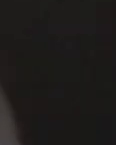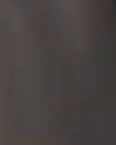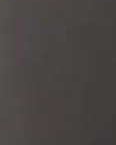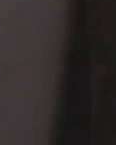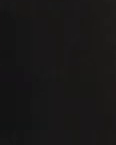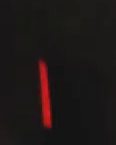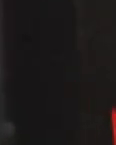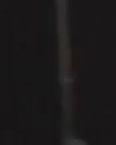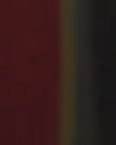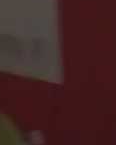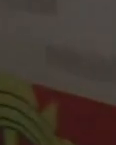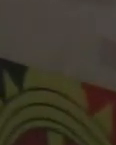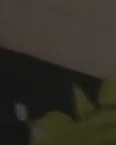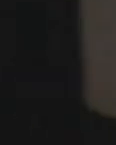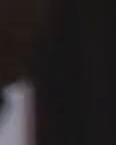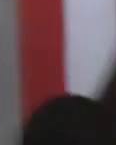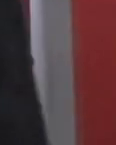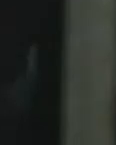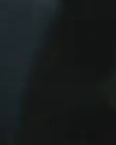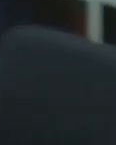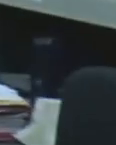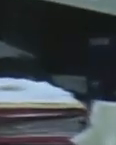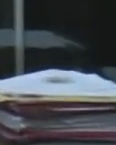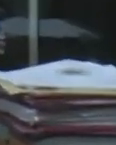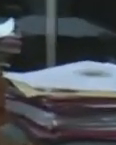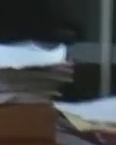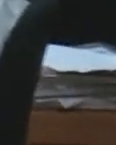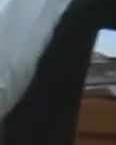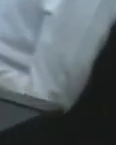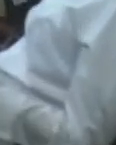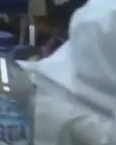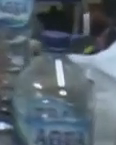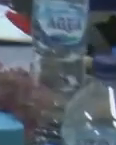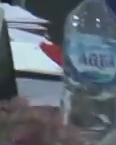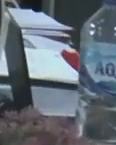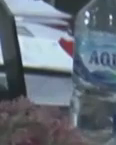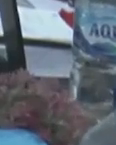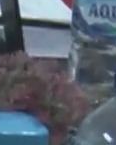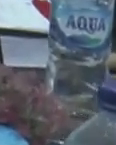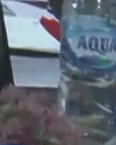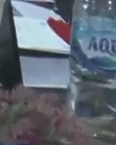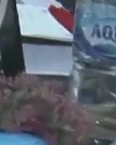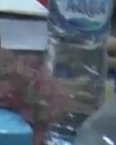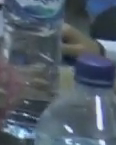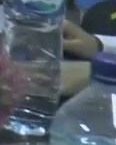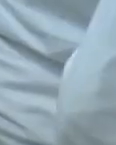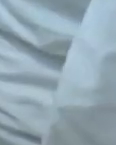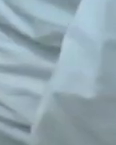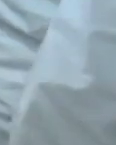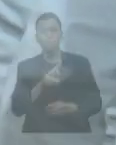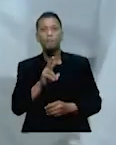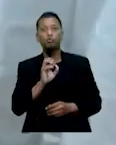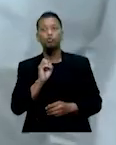kepada seseorang di Dumai, Riau, yang akan mengadopsi sang bayi seharga 20,5 juta rupiah. Kasus penjualan bayi ini